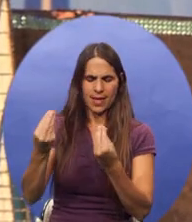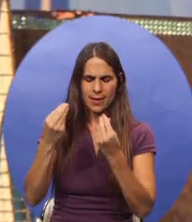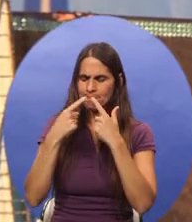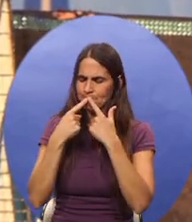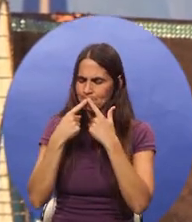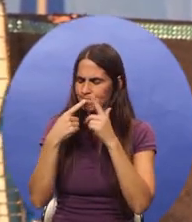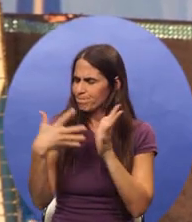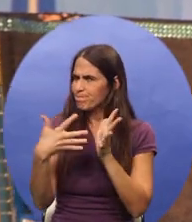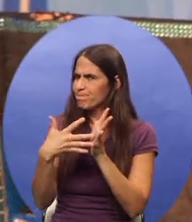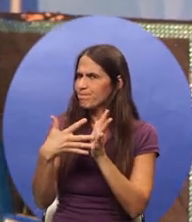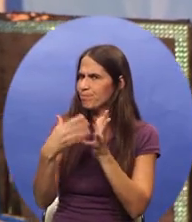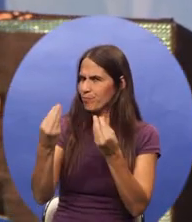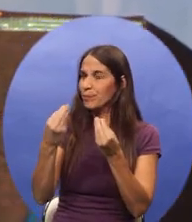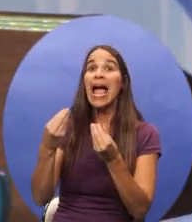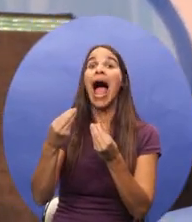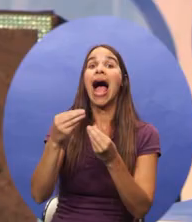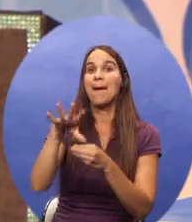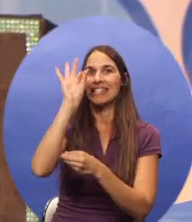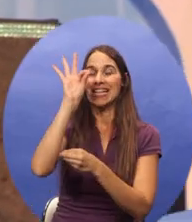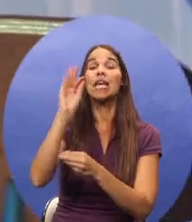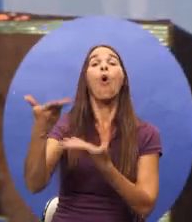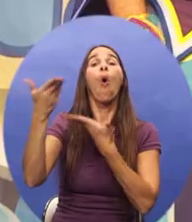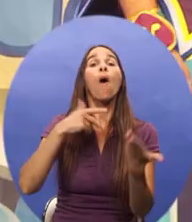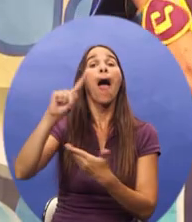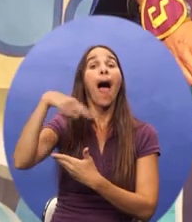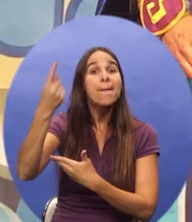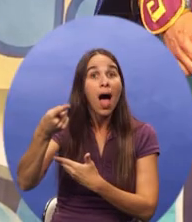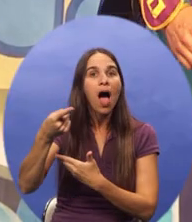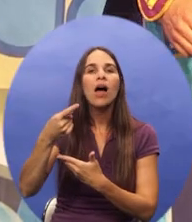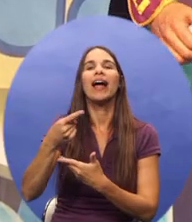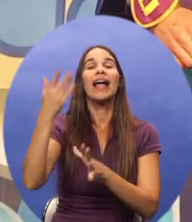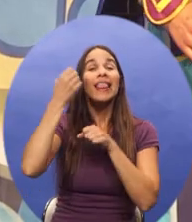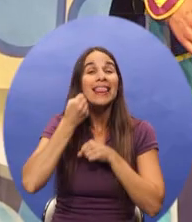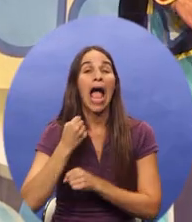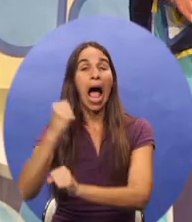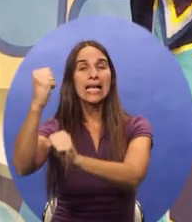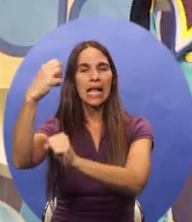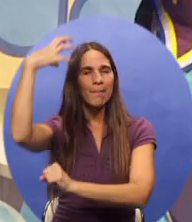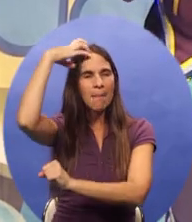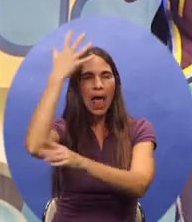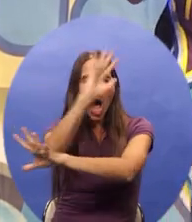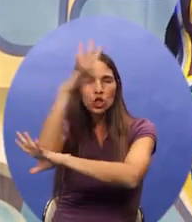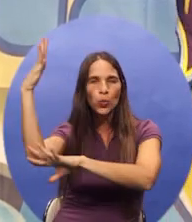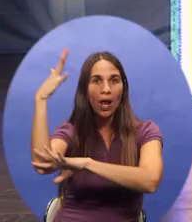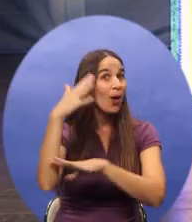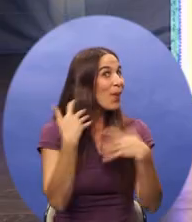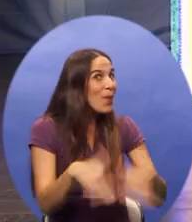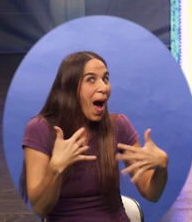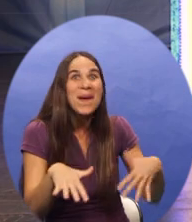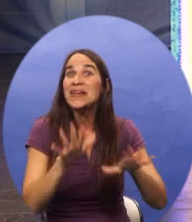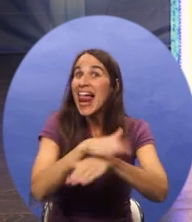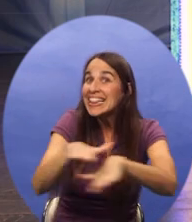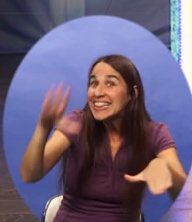רגע, תן לי לבדוק. מצאתי, האורח הבא הוא טרזן, מלך הג'ונגל. וואו,